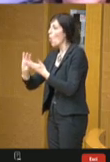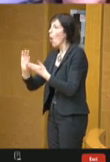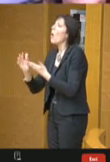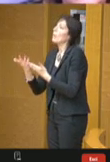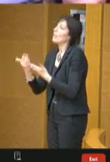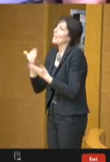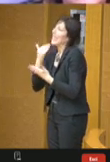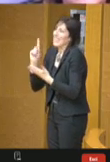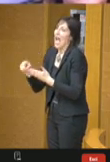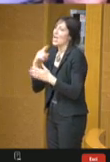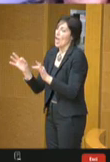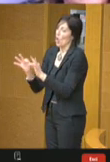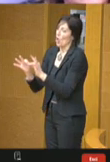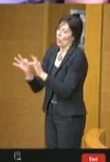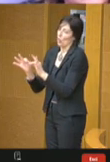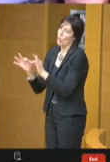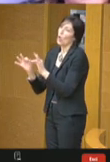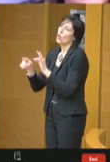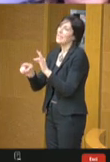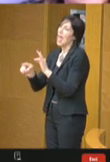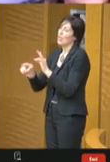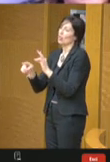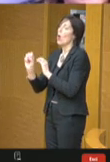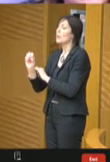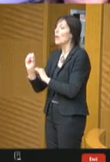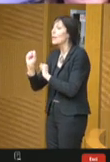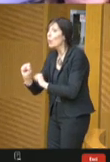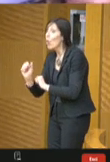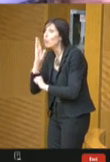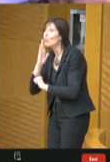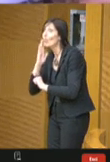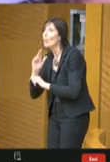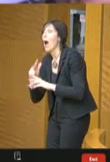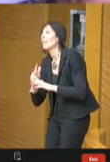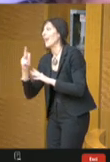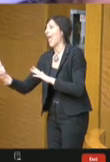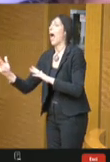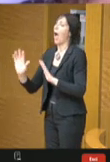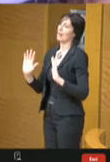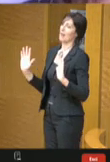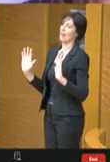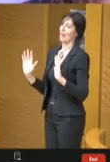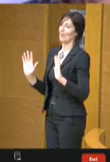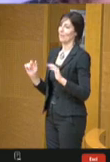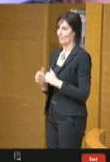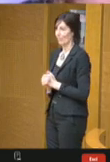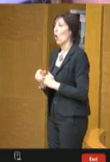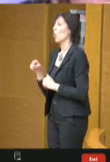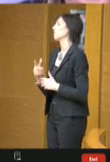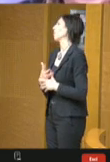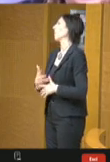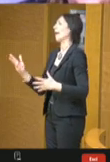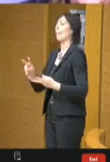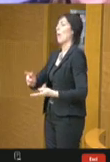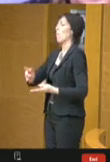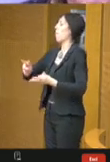consenso dell'insegnante, possa rimanere sino a 3 anni su quella determinata cattedra. Questo è un